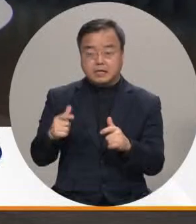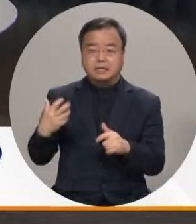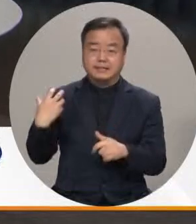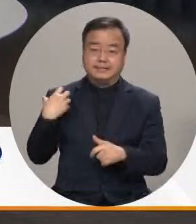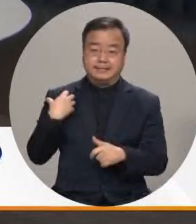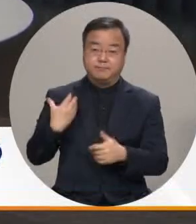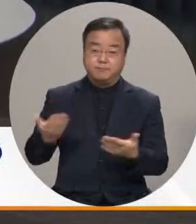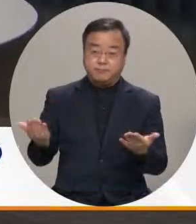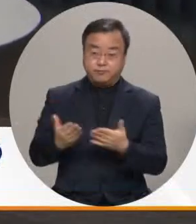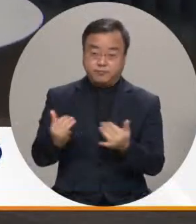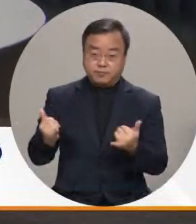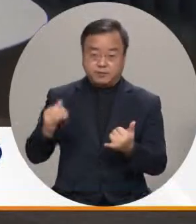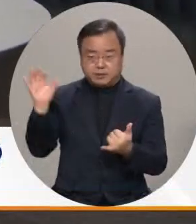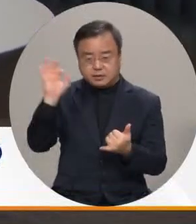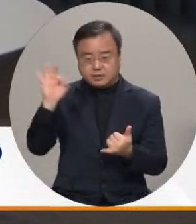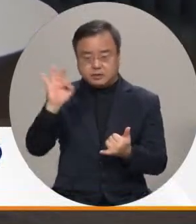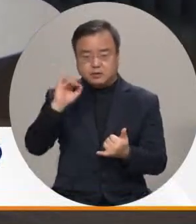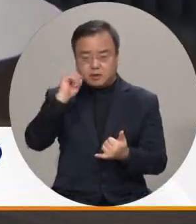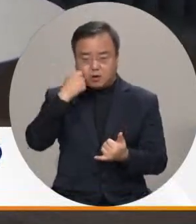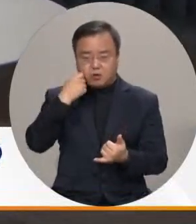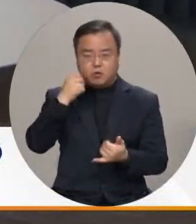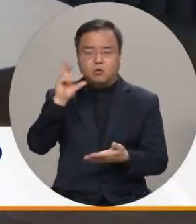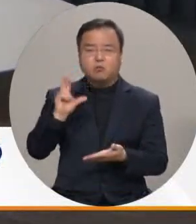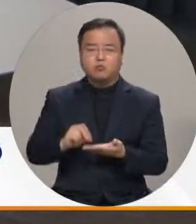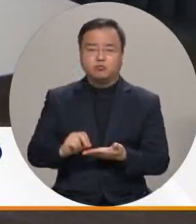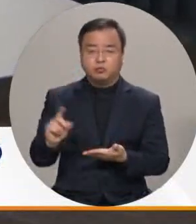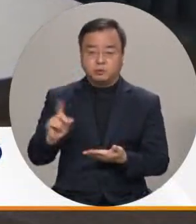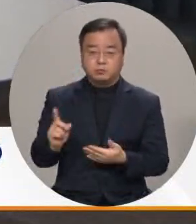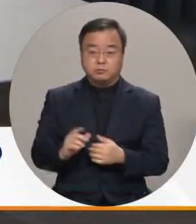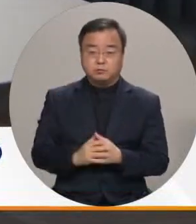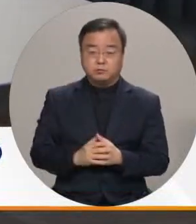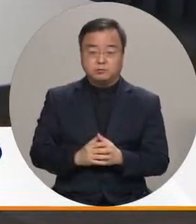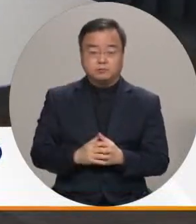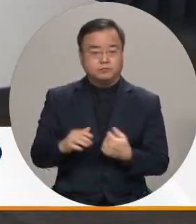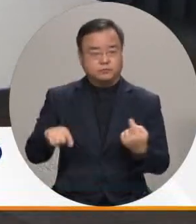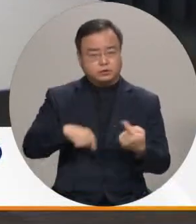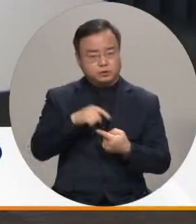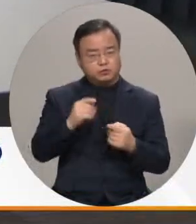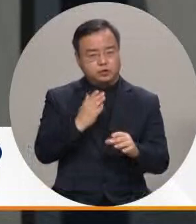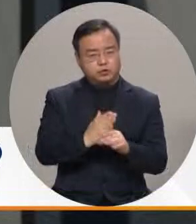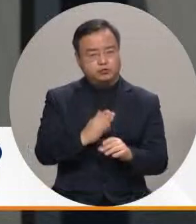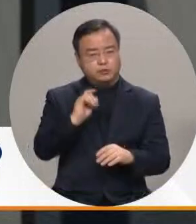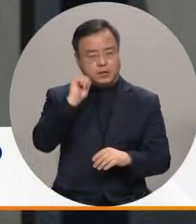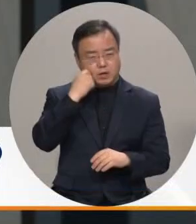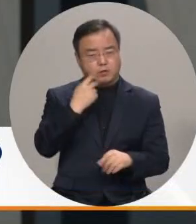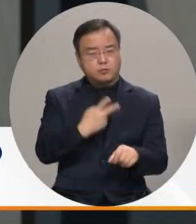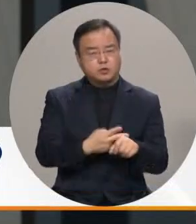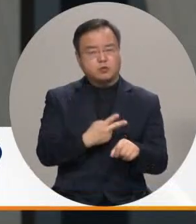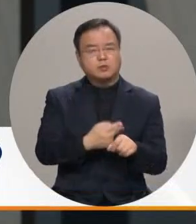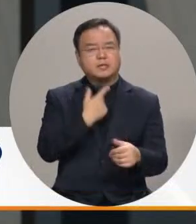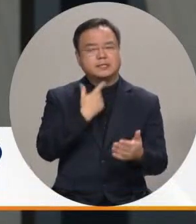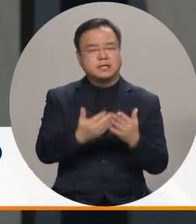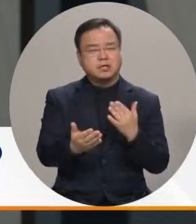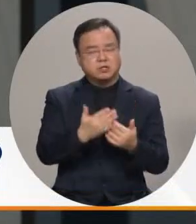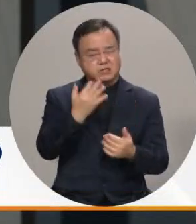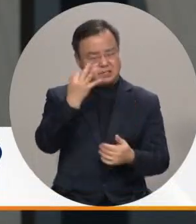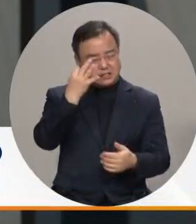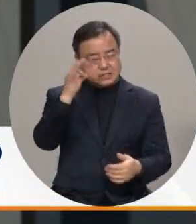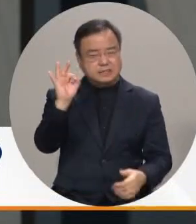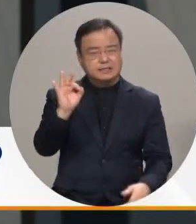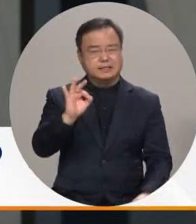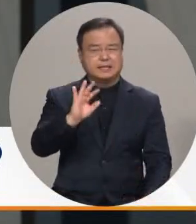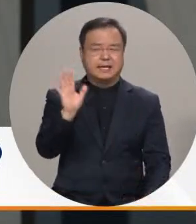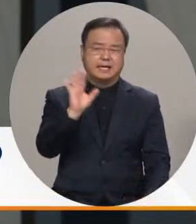어려워지고 있다고 들었습니다 어떤 문제가 있는 겁니까 어 운영상의 어려움과 교사 경력 인정이 안되는 이런